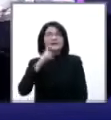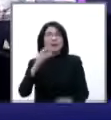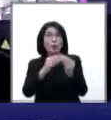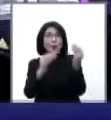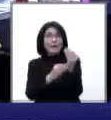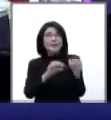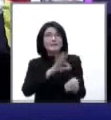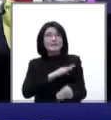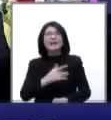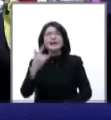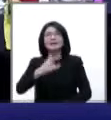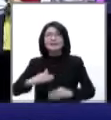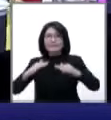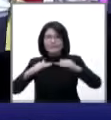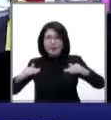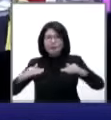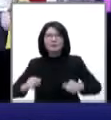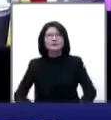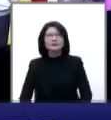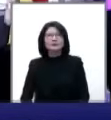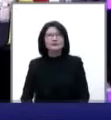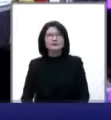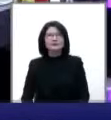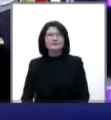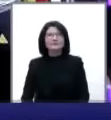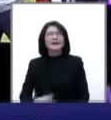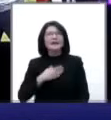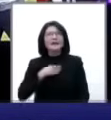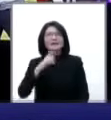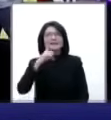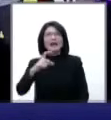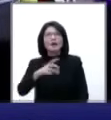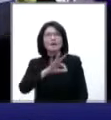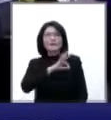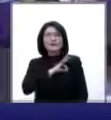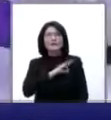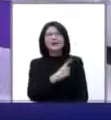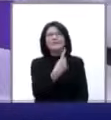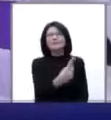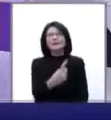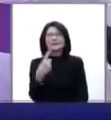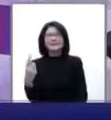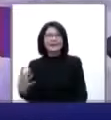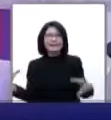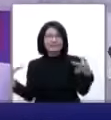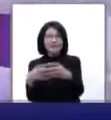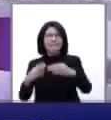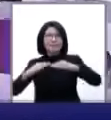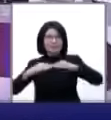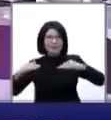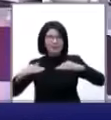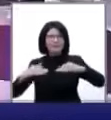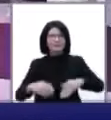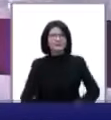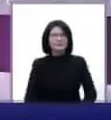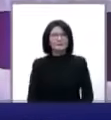apa ya apa ya menembak dalam ruang yang saya tidak tepat ya jadi misalnya kalau dia ee ee B pak